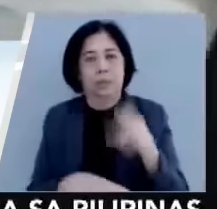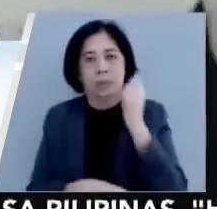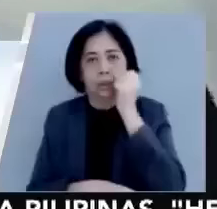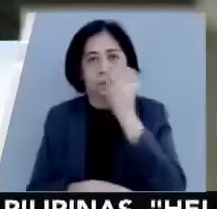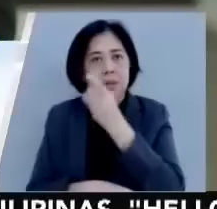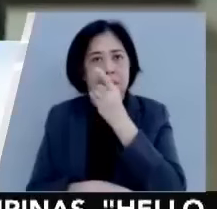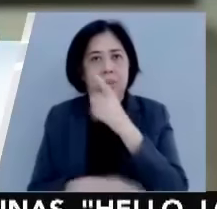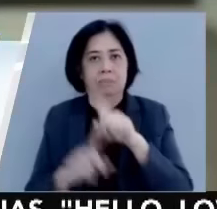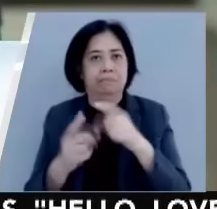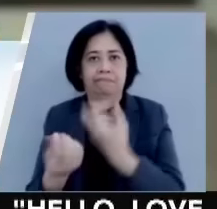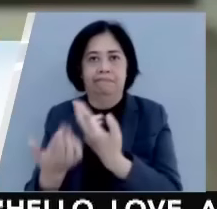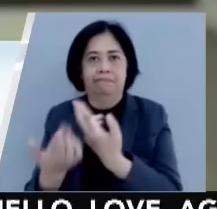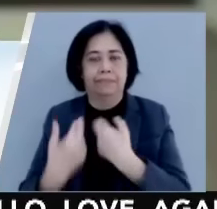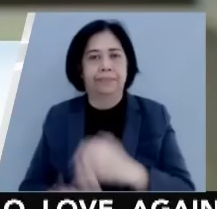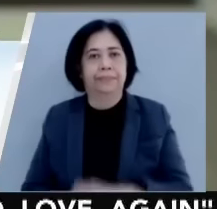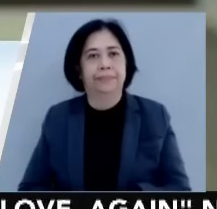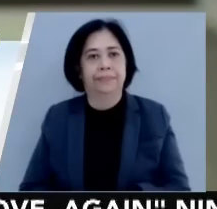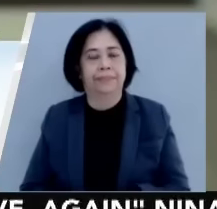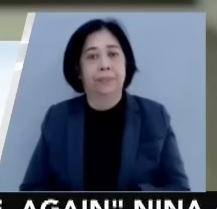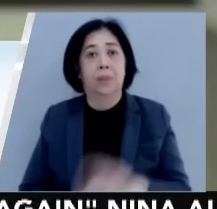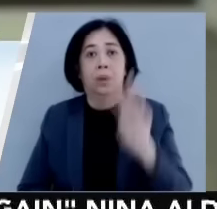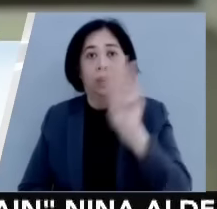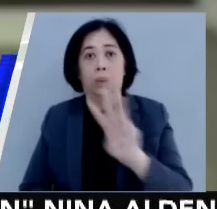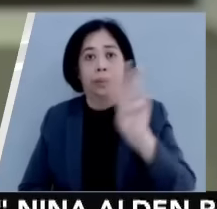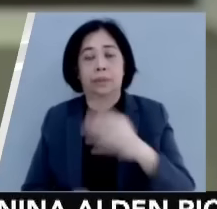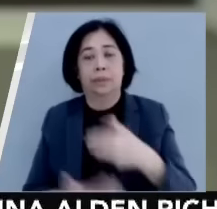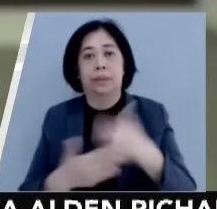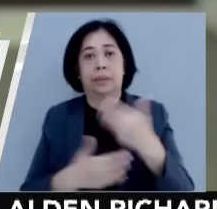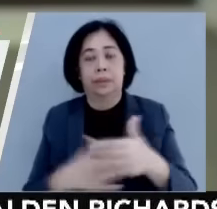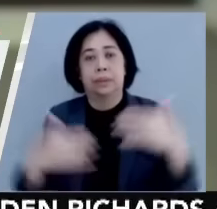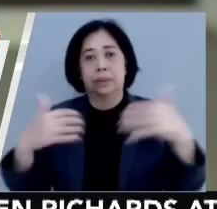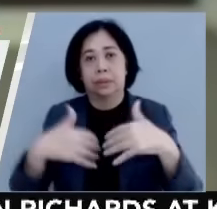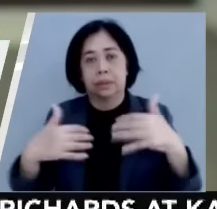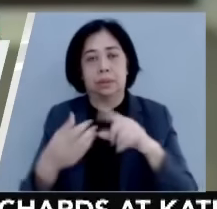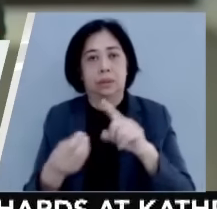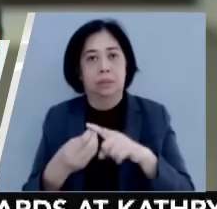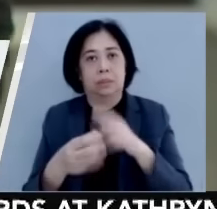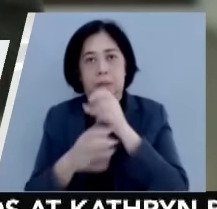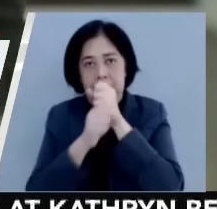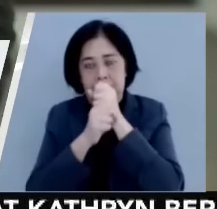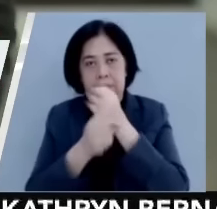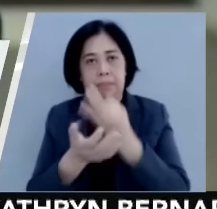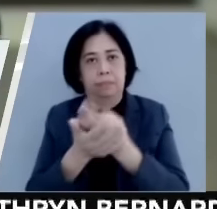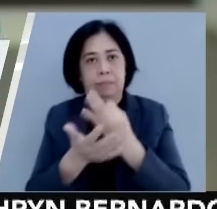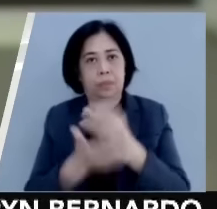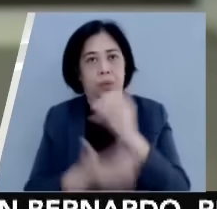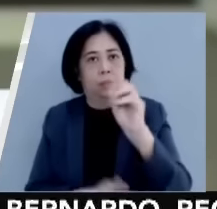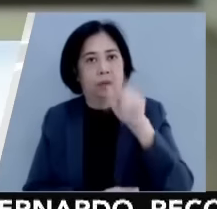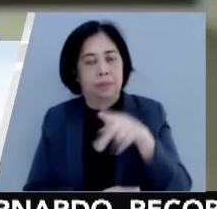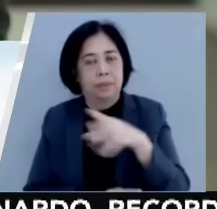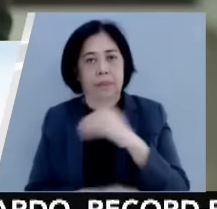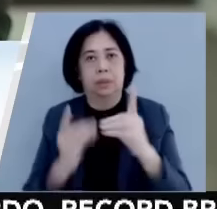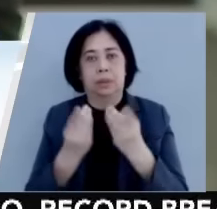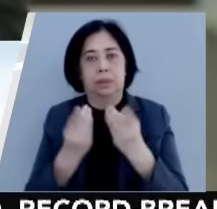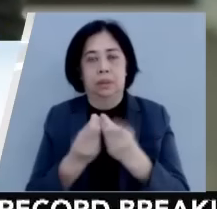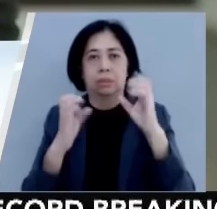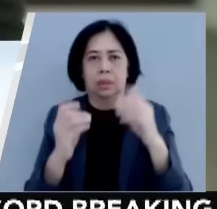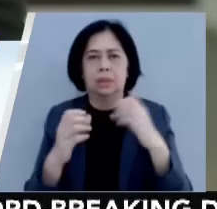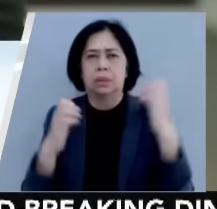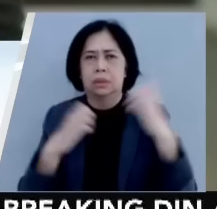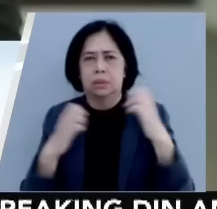siyang tugon. Sa Miyerkules, ang susunod na pagdinig ng Kamara tungkol sa confidential funds ng OVP at DepEd. Inasahang dadalo ang ilang